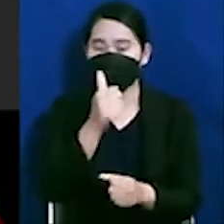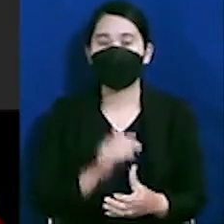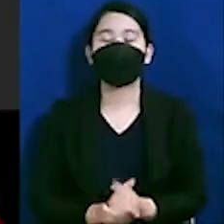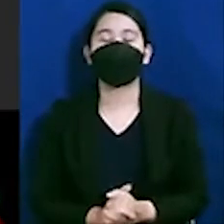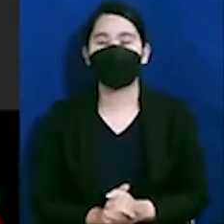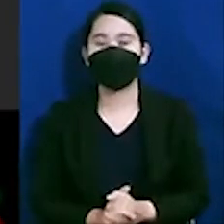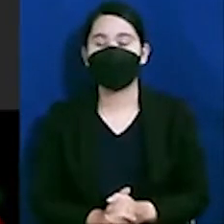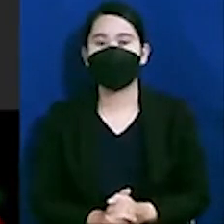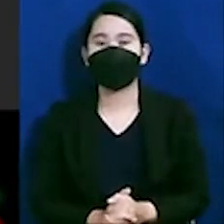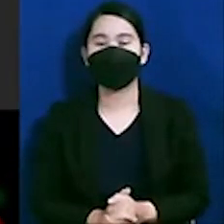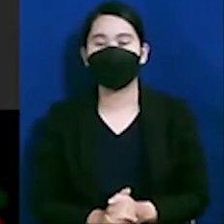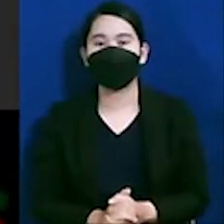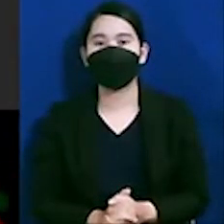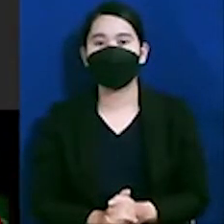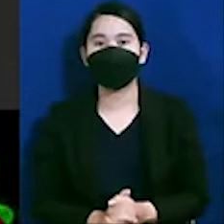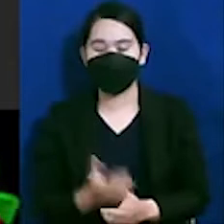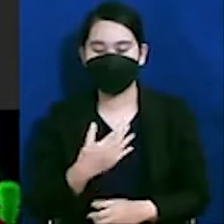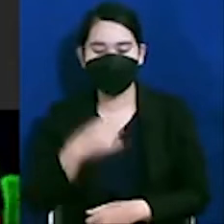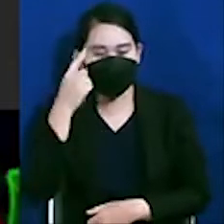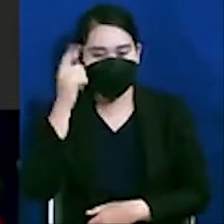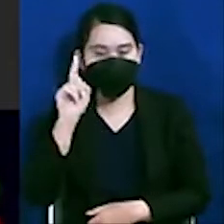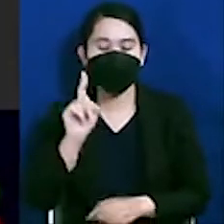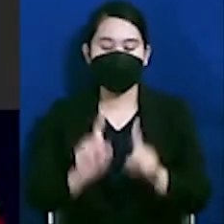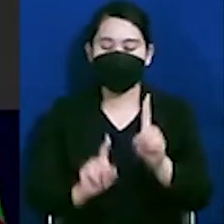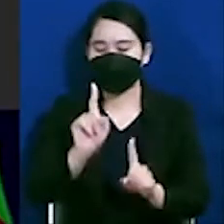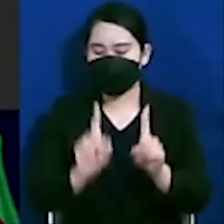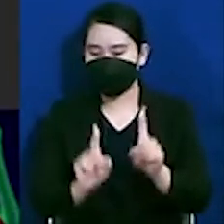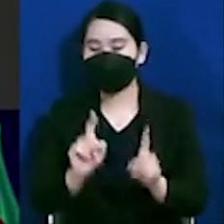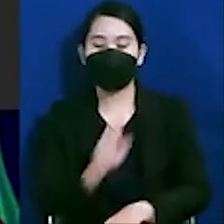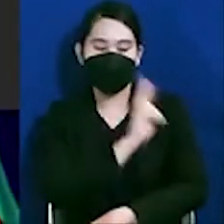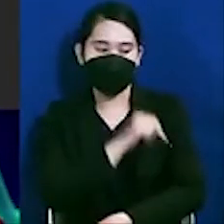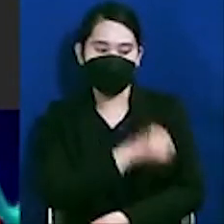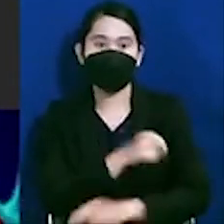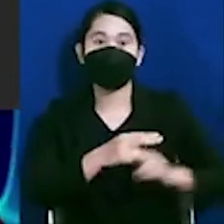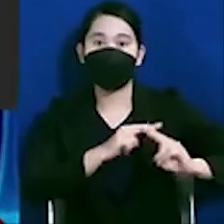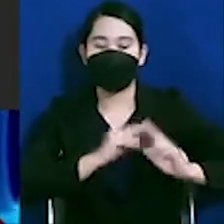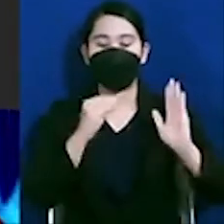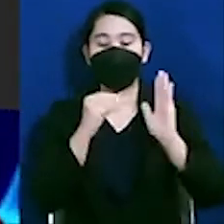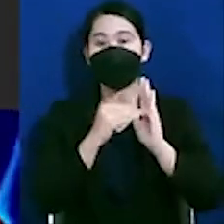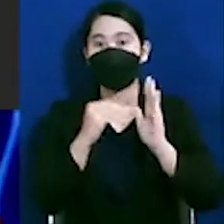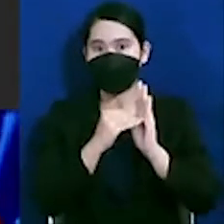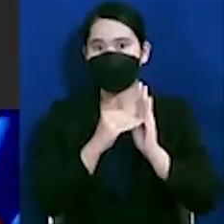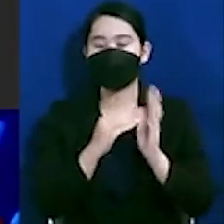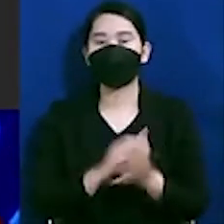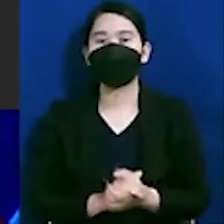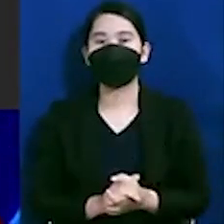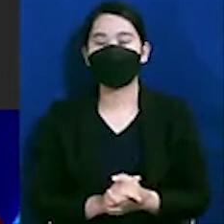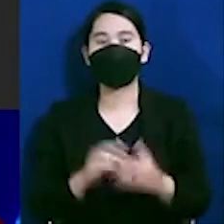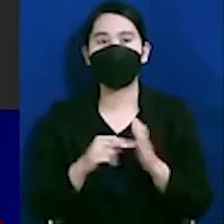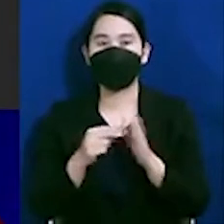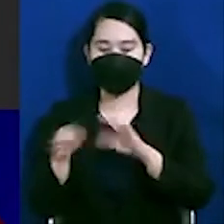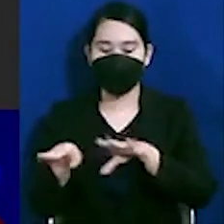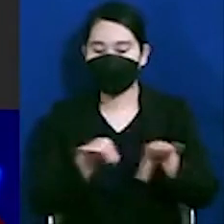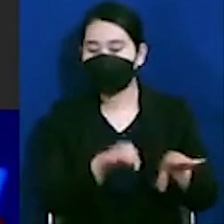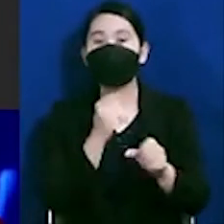เอ่อจะสิ่งที่เราประเมินก็คิดว่าสันติบาลภาคชนนะครับในกทมเนี่ยก็มีส่วนหนึ่งที่พร้อม